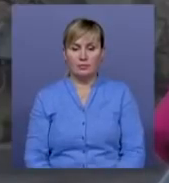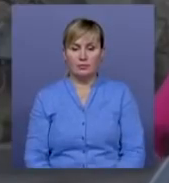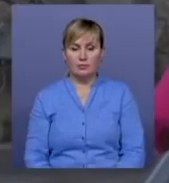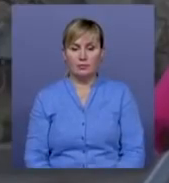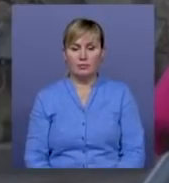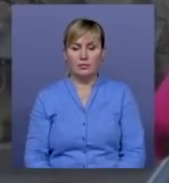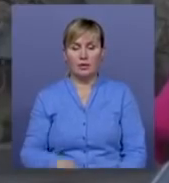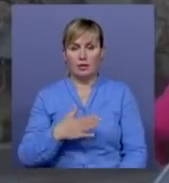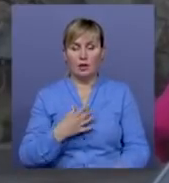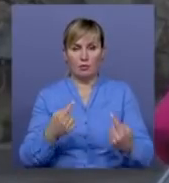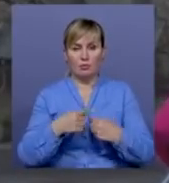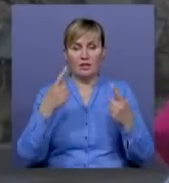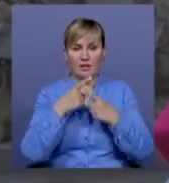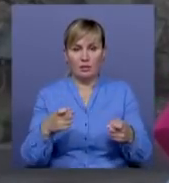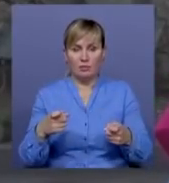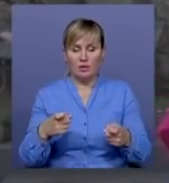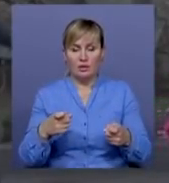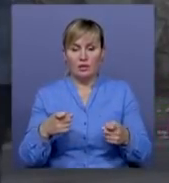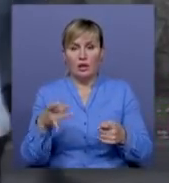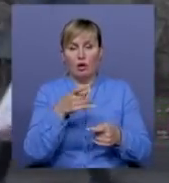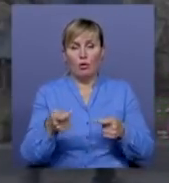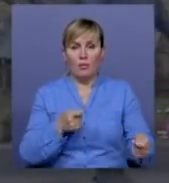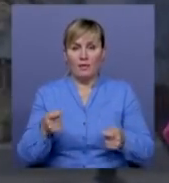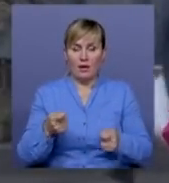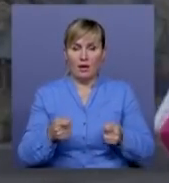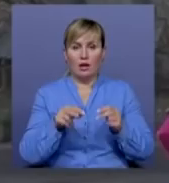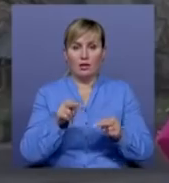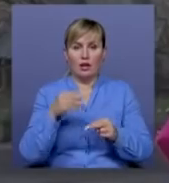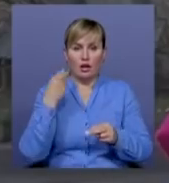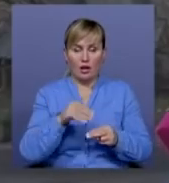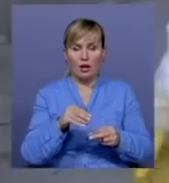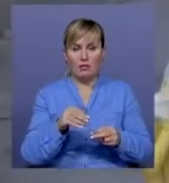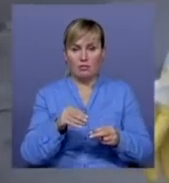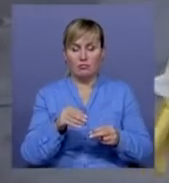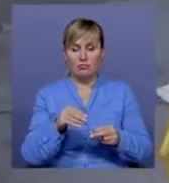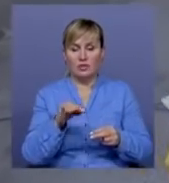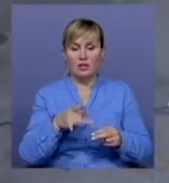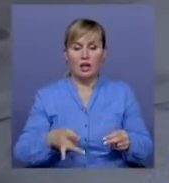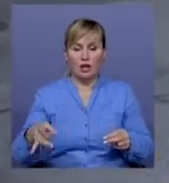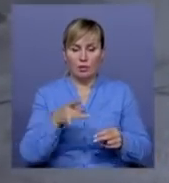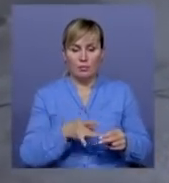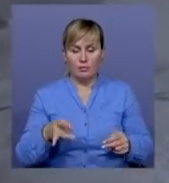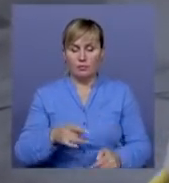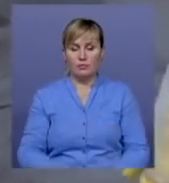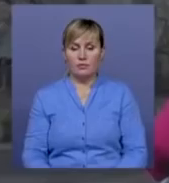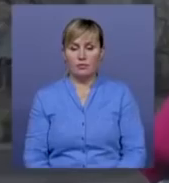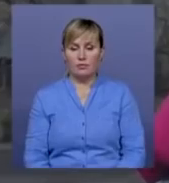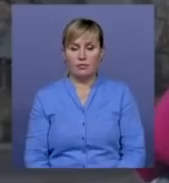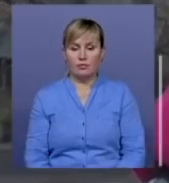К нам поступает информация с районных управлений контроля качества безопасности товаров и услуг из районных